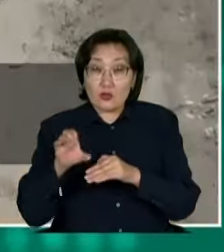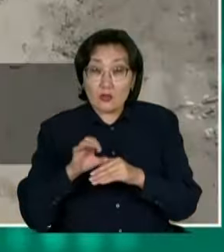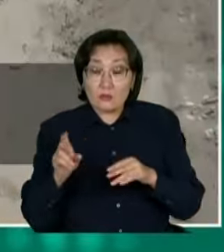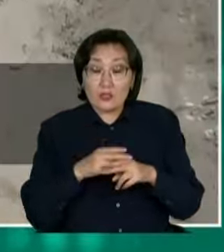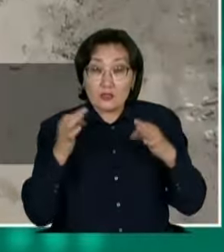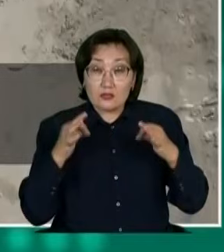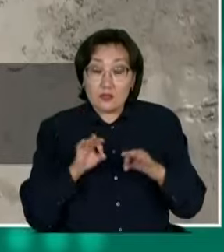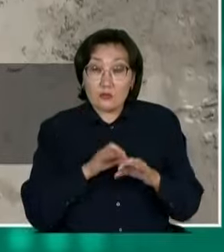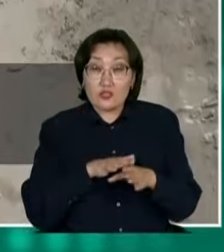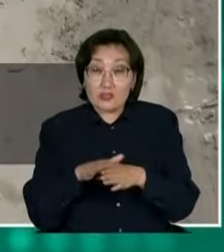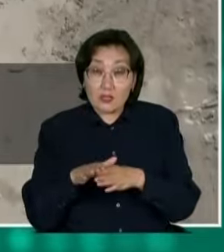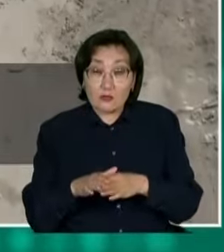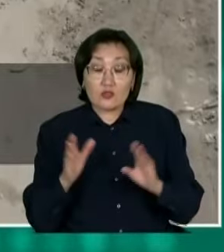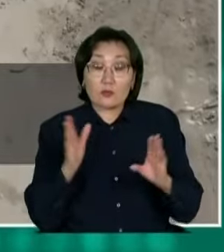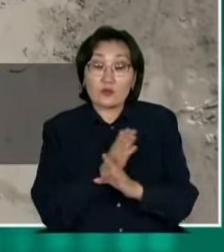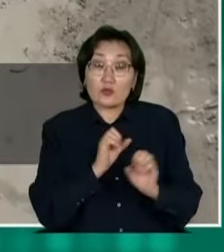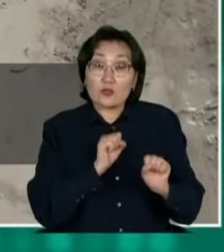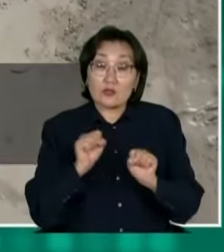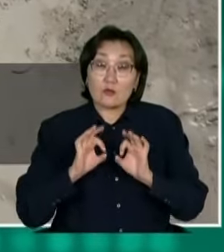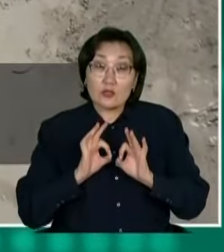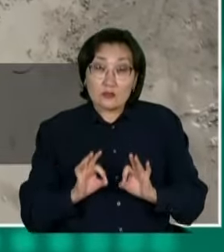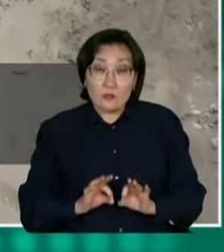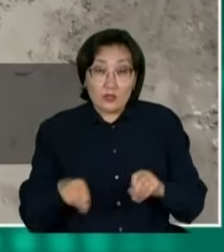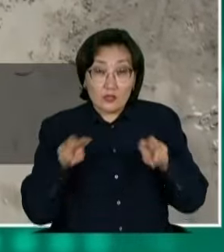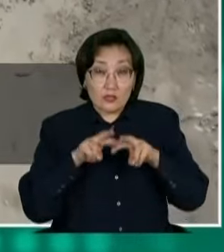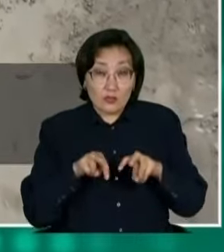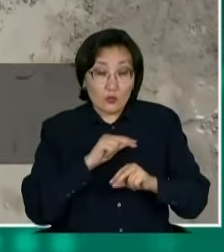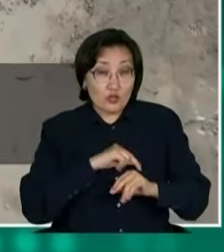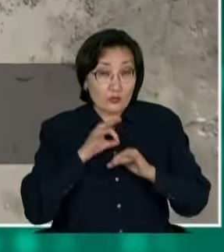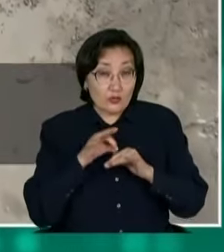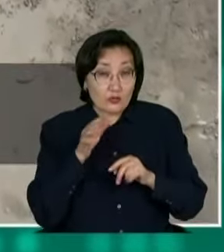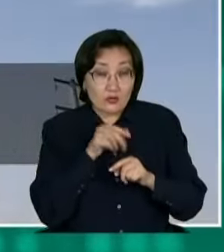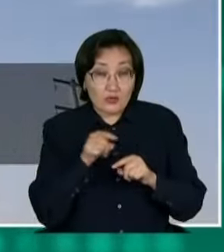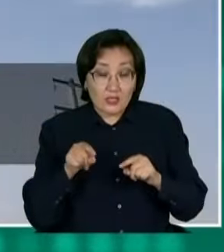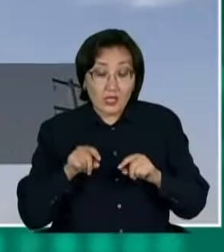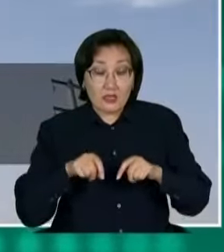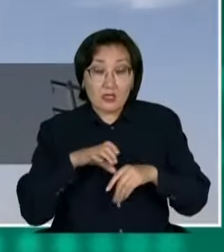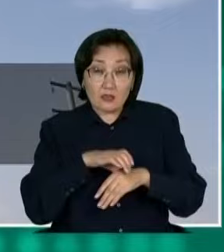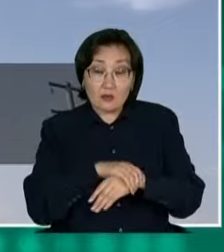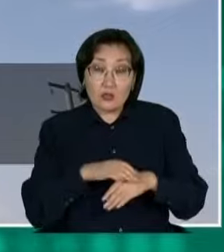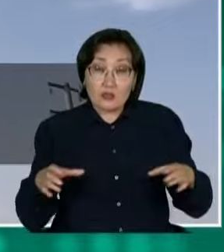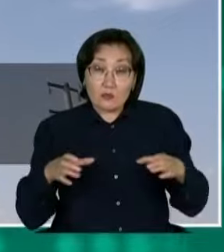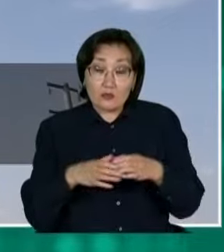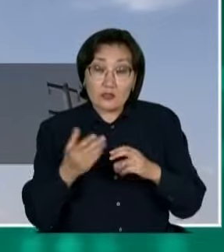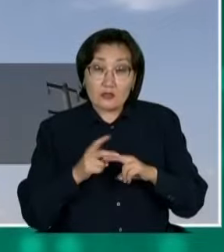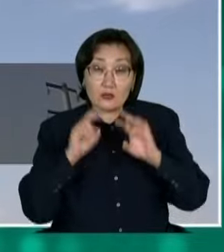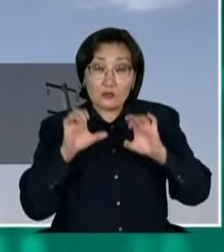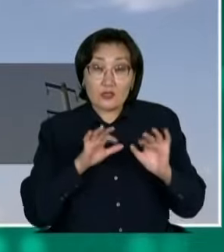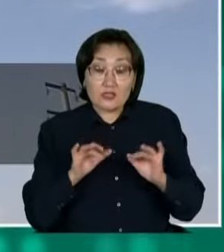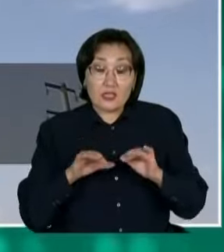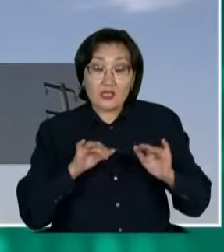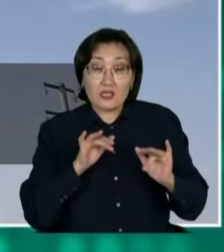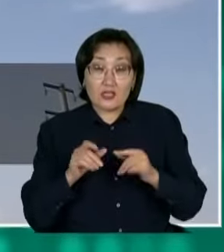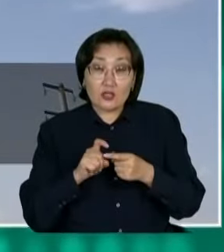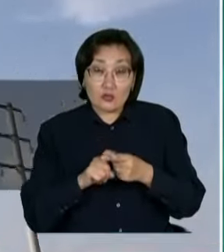асырған. Заң бұзушылық табиғатты қорғау прокуратурасымен талдау жұмыстарын жүргізу барысында анықталыпты. Компанияға бұл заңсыз әрекет үшін